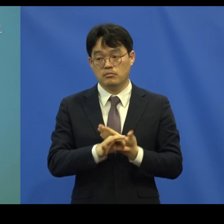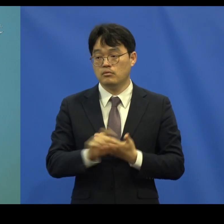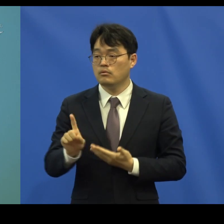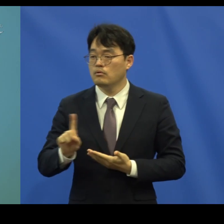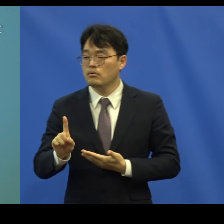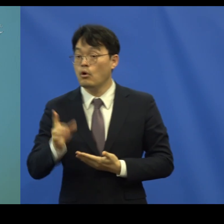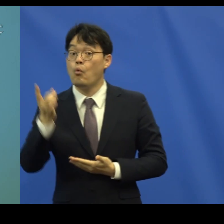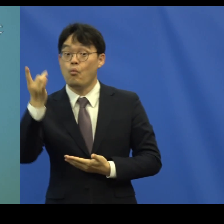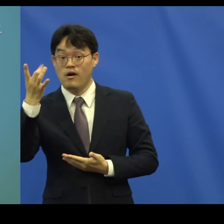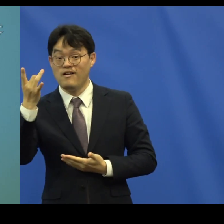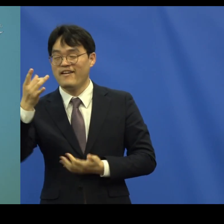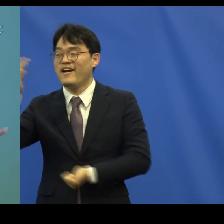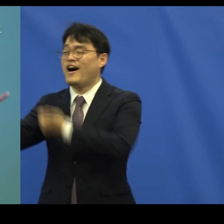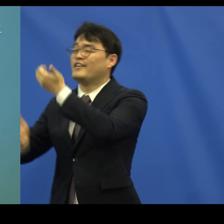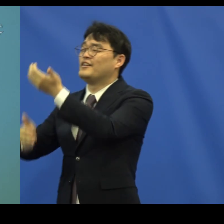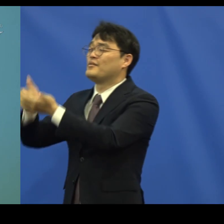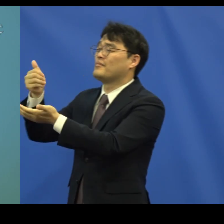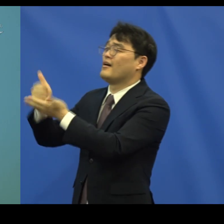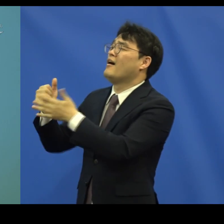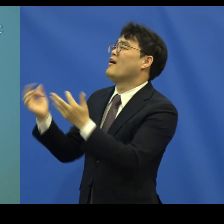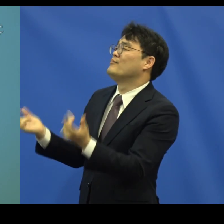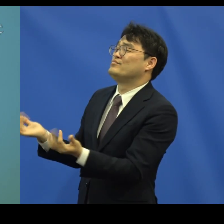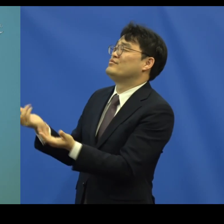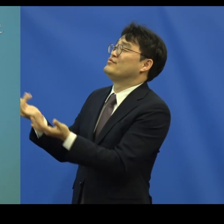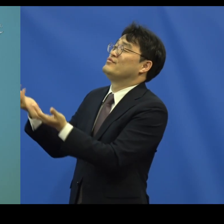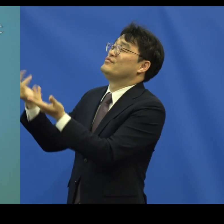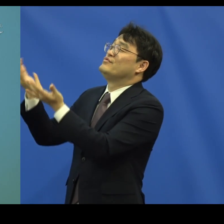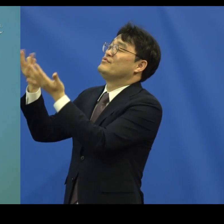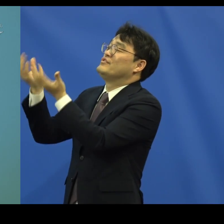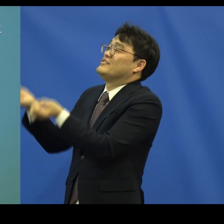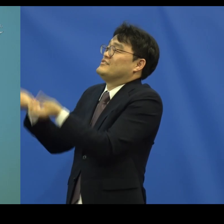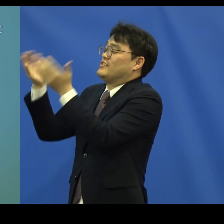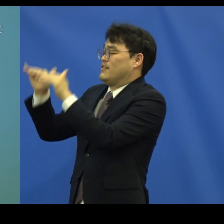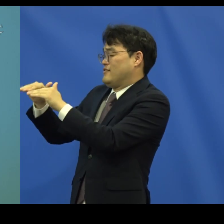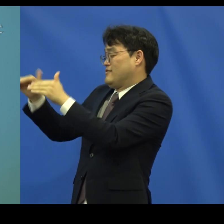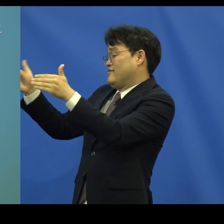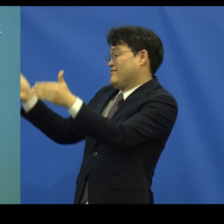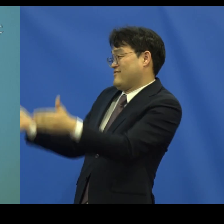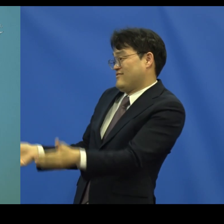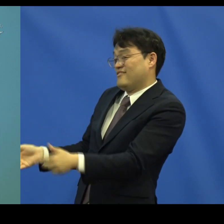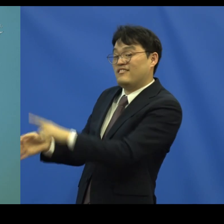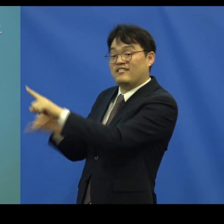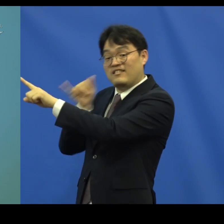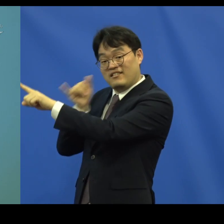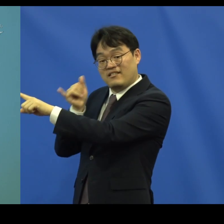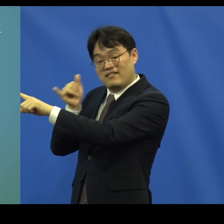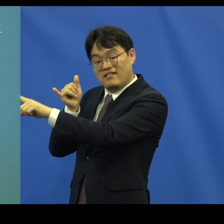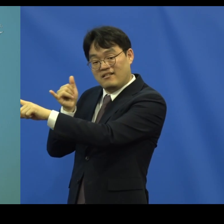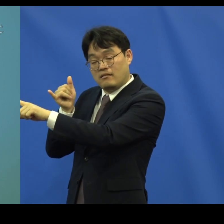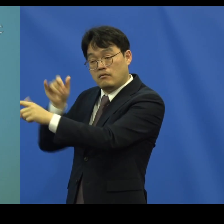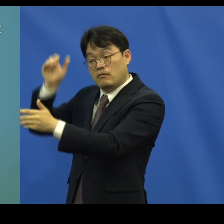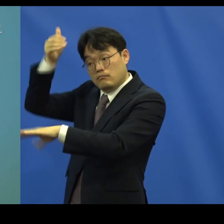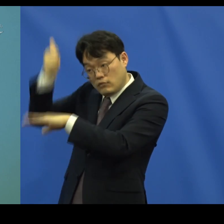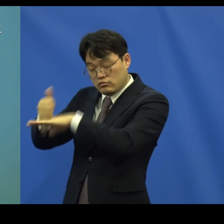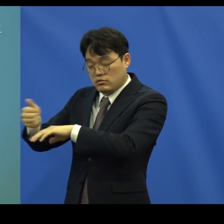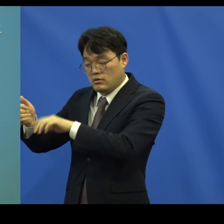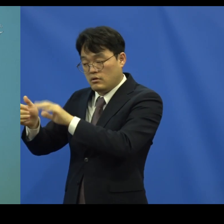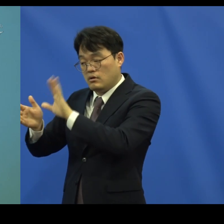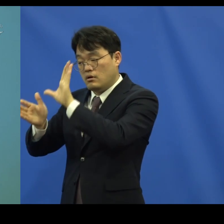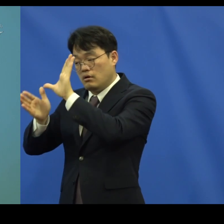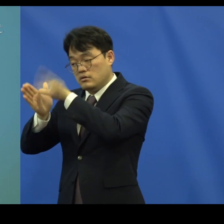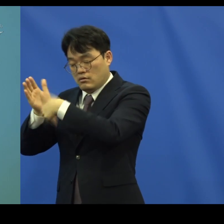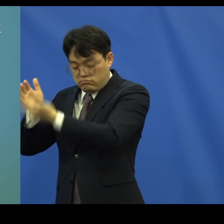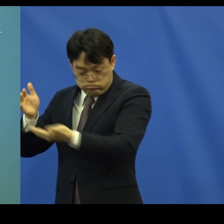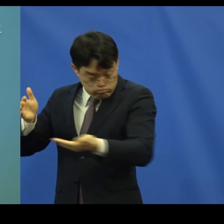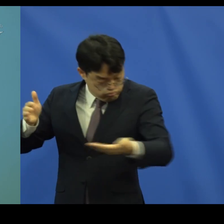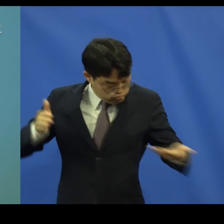섬기던 제단이 나중에 우상을 섬기는 제단으로 바뀌어요. 근데 그게 하루아침에 일어나는 일이 아니에요. 누가 그렇게 하겠어요, 여러분? 여호와의